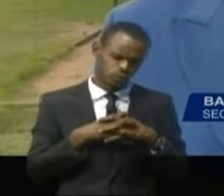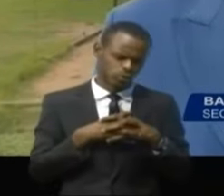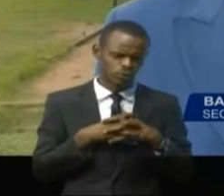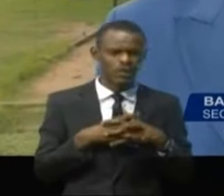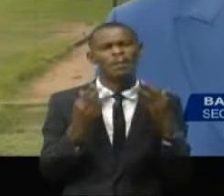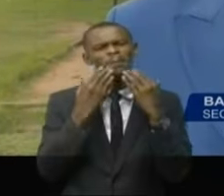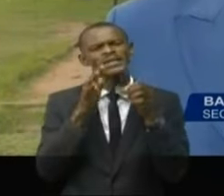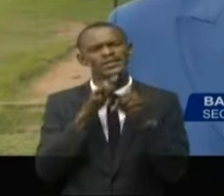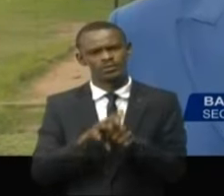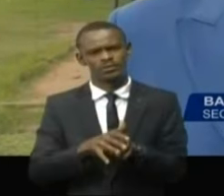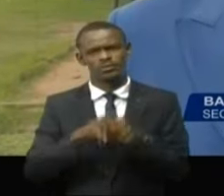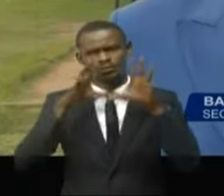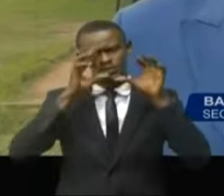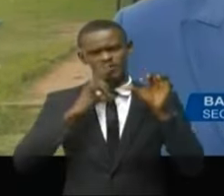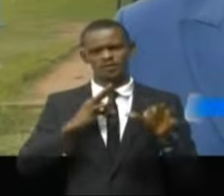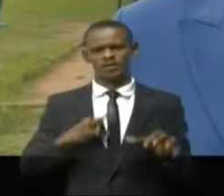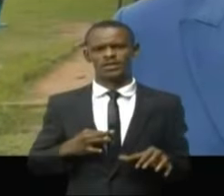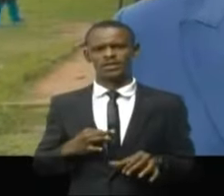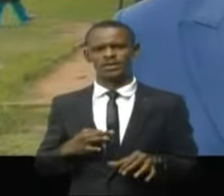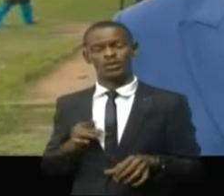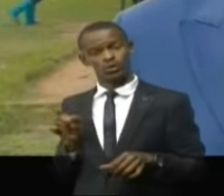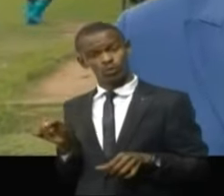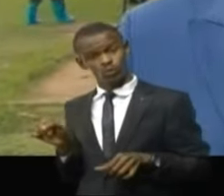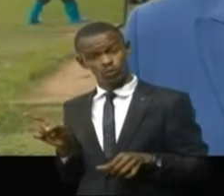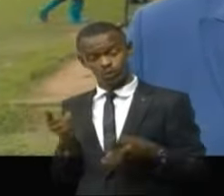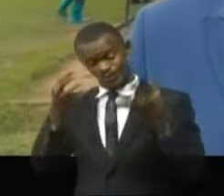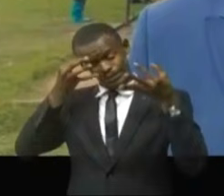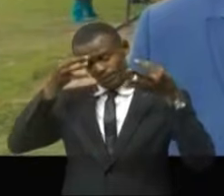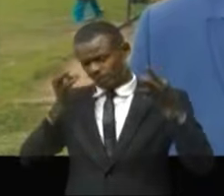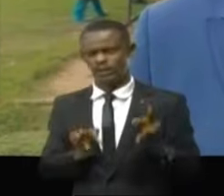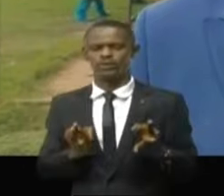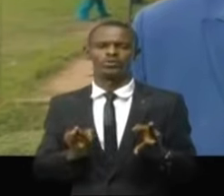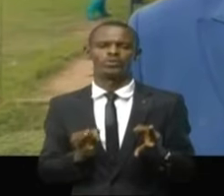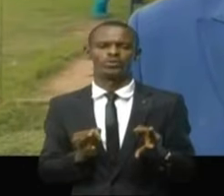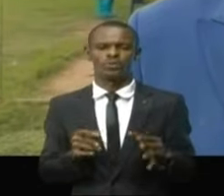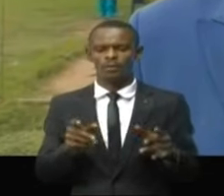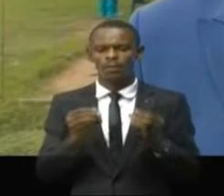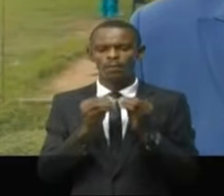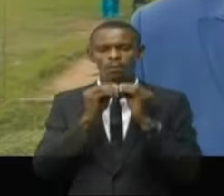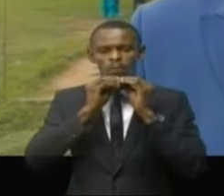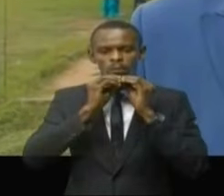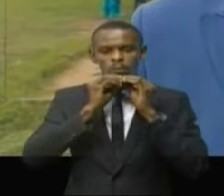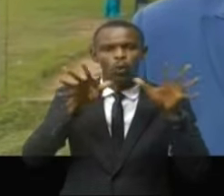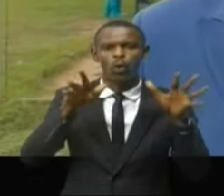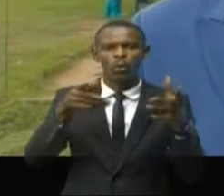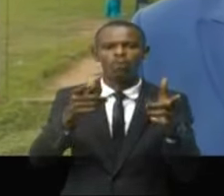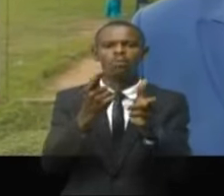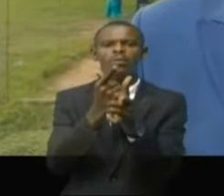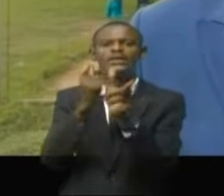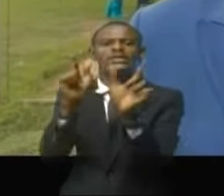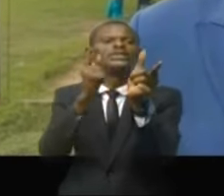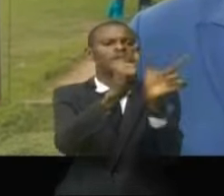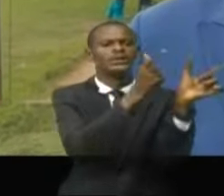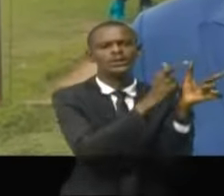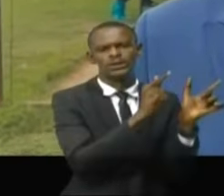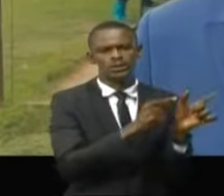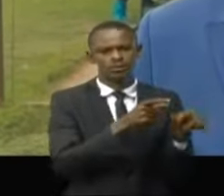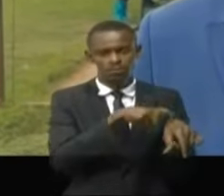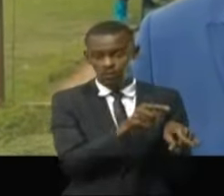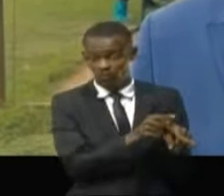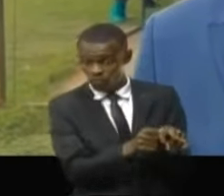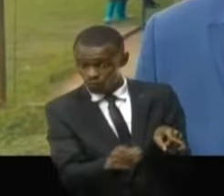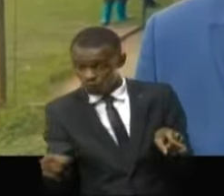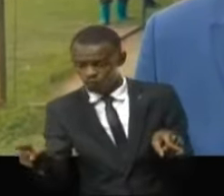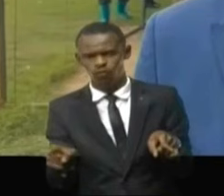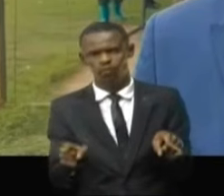Tshilombo, pour avoir pris la décision d'ordonner la libération de nos membres en cette période de deuil